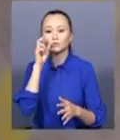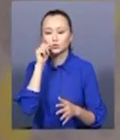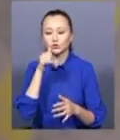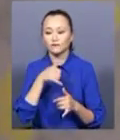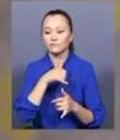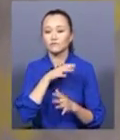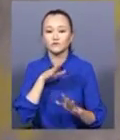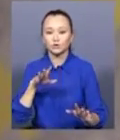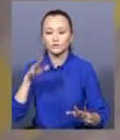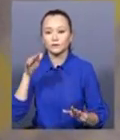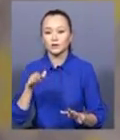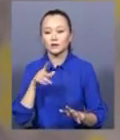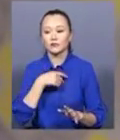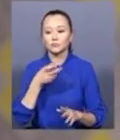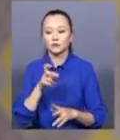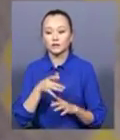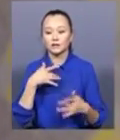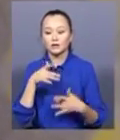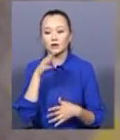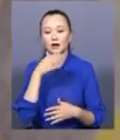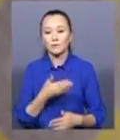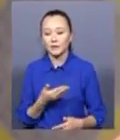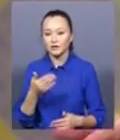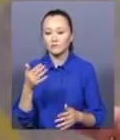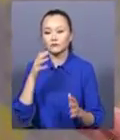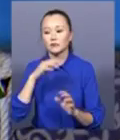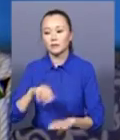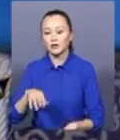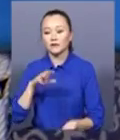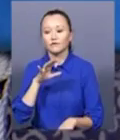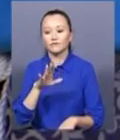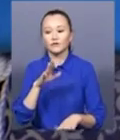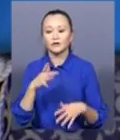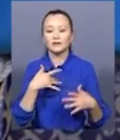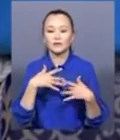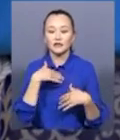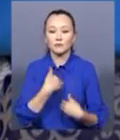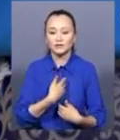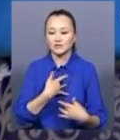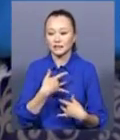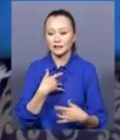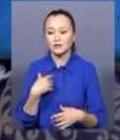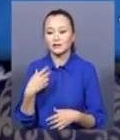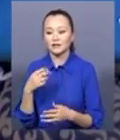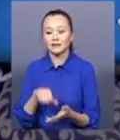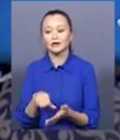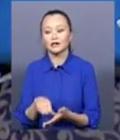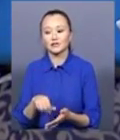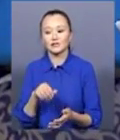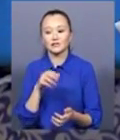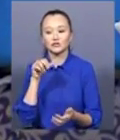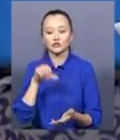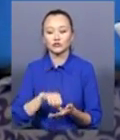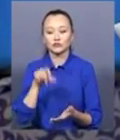И когда я пришла в театр комедии, его забрали в драматический театр. И я играла